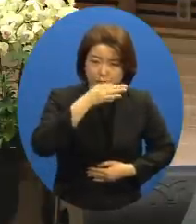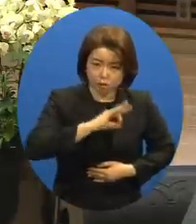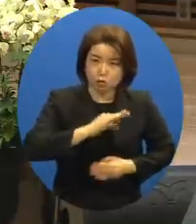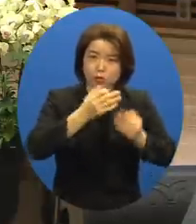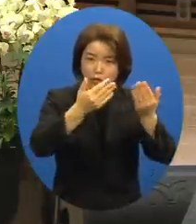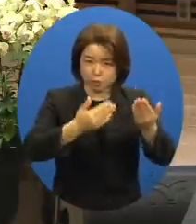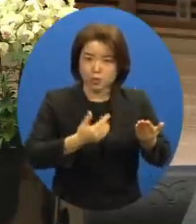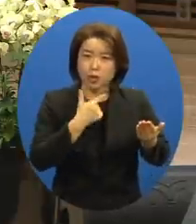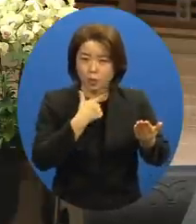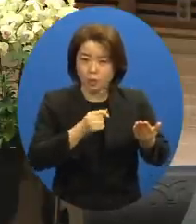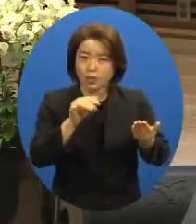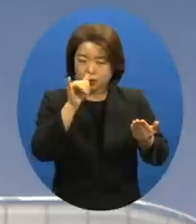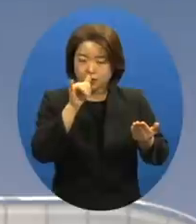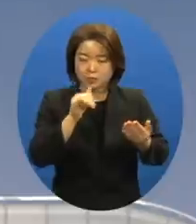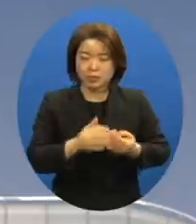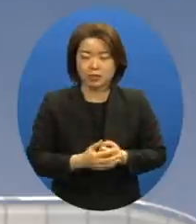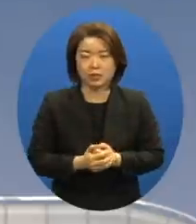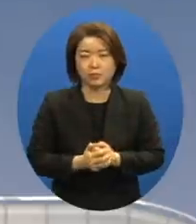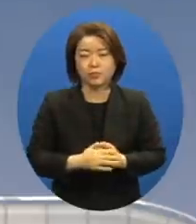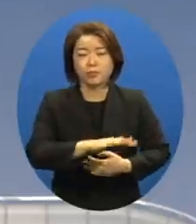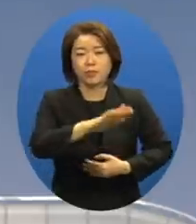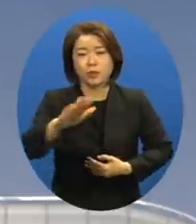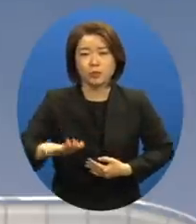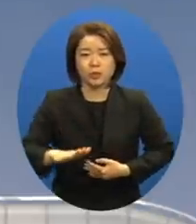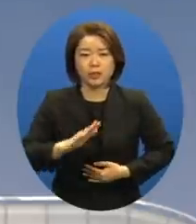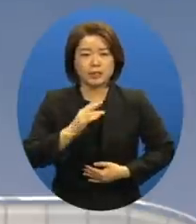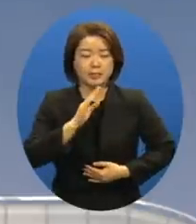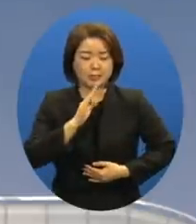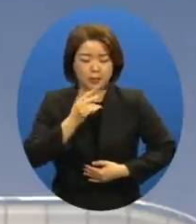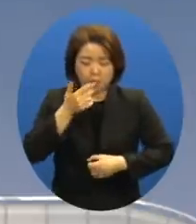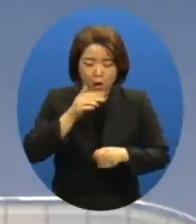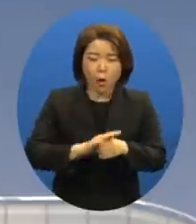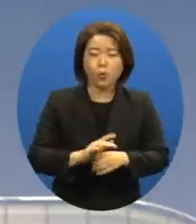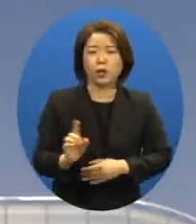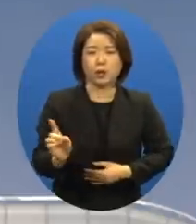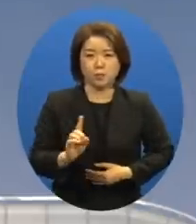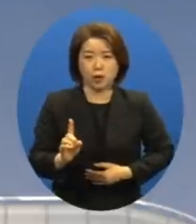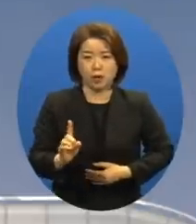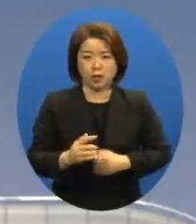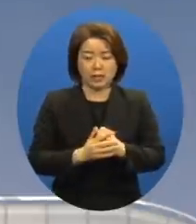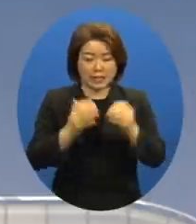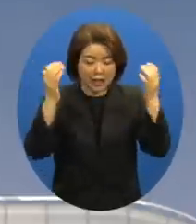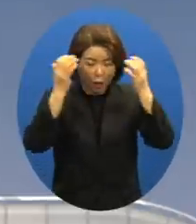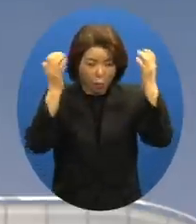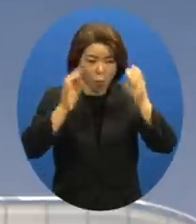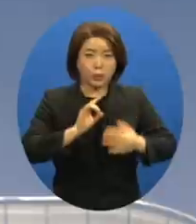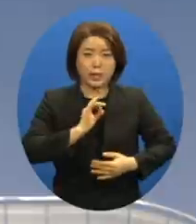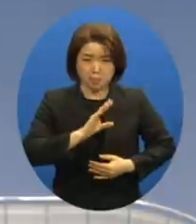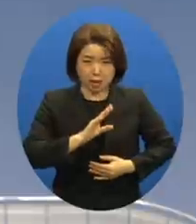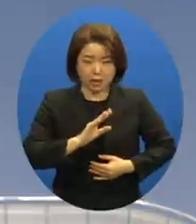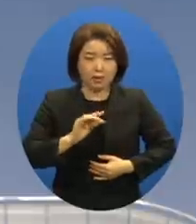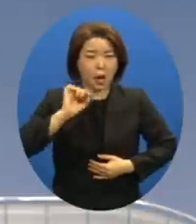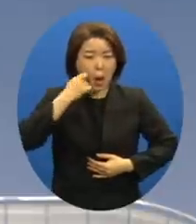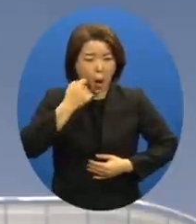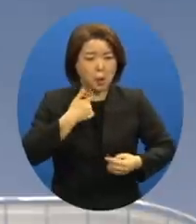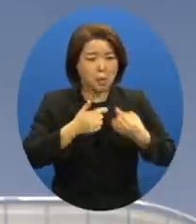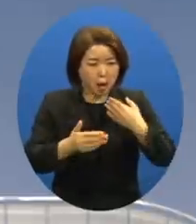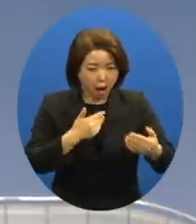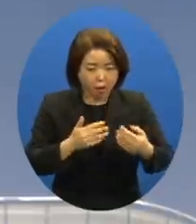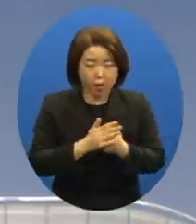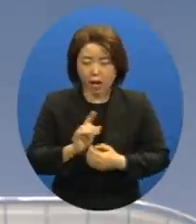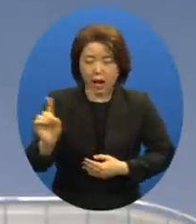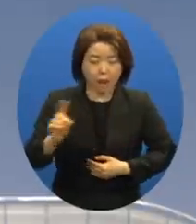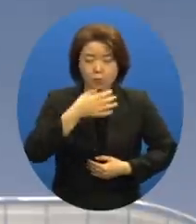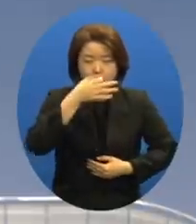원하십니다 우리가 정말 억울한 것은 고생만 했지 어려움만 겪어 어찌 아무런